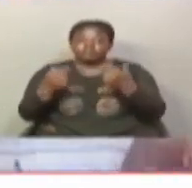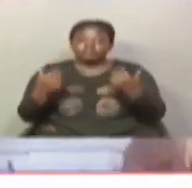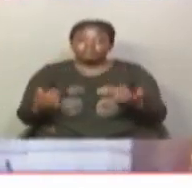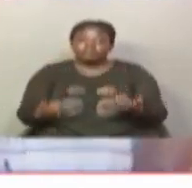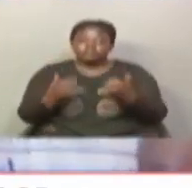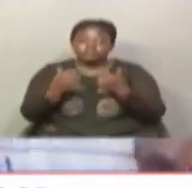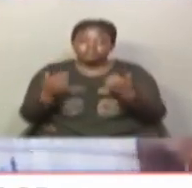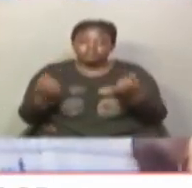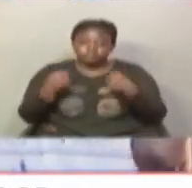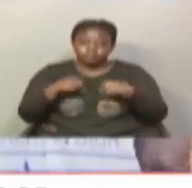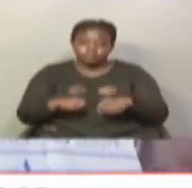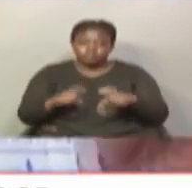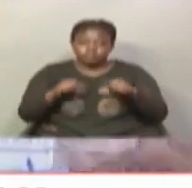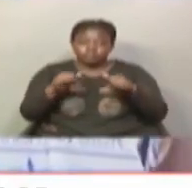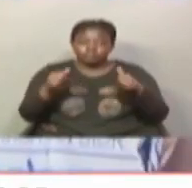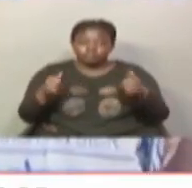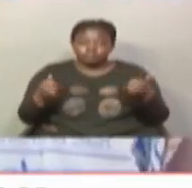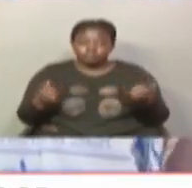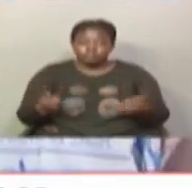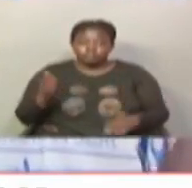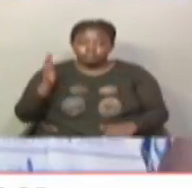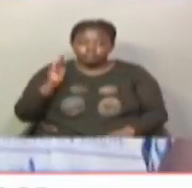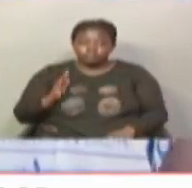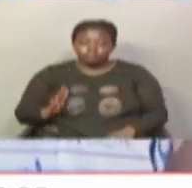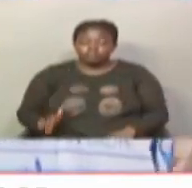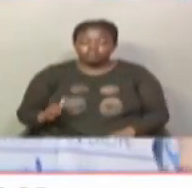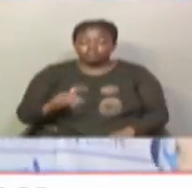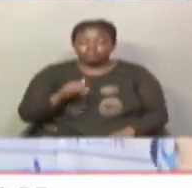N'abaana batukoze bulungi babadde na mpisa nnungi